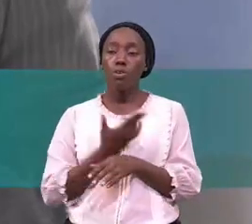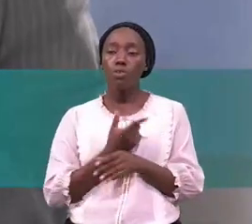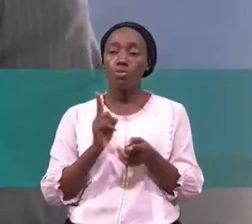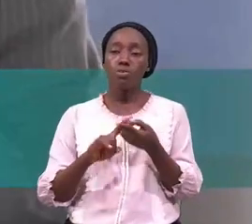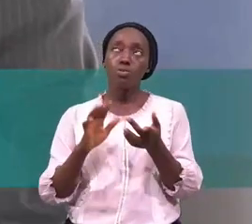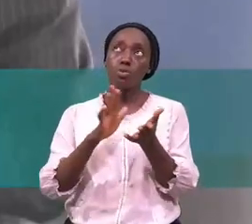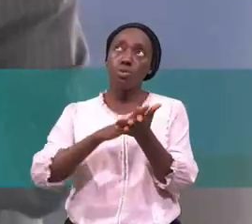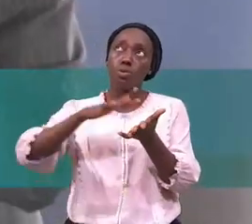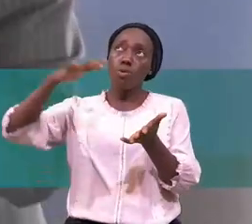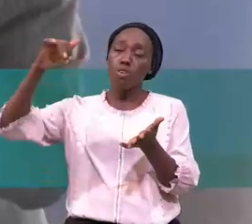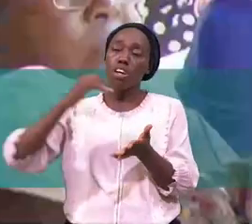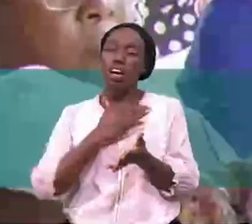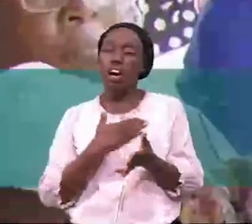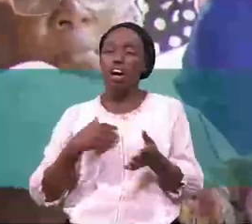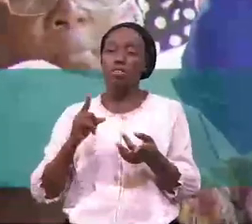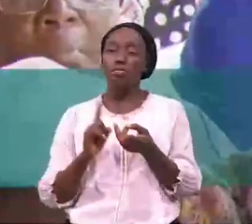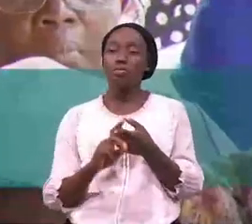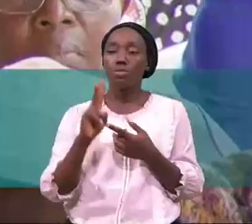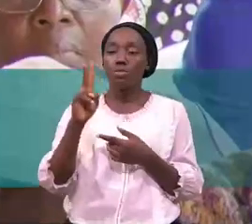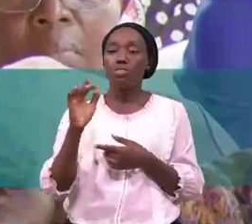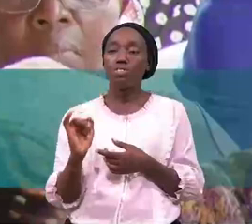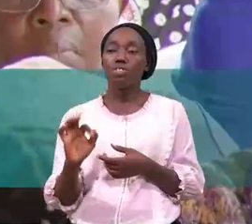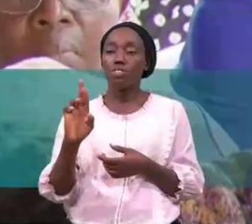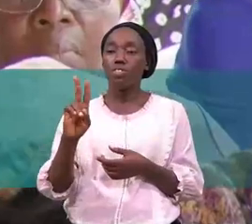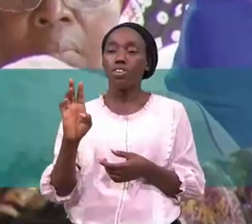Par la connaissance de celui qui nous a appelé à la gloire et à la vertu. Verset